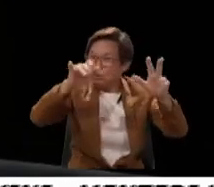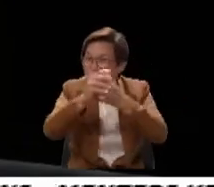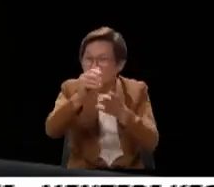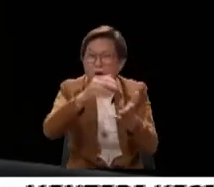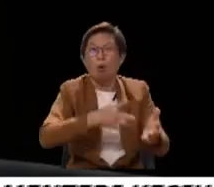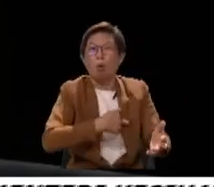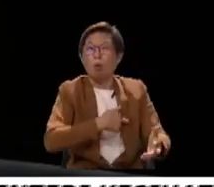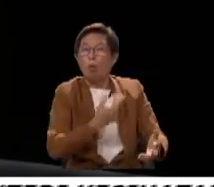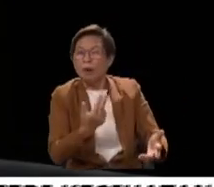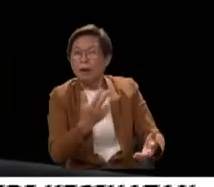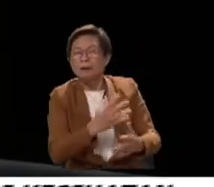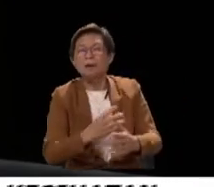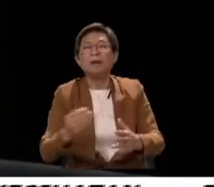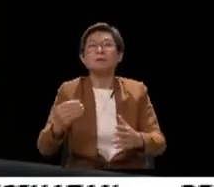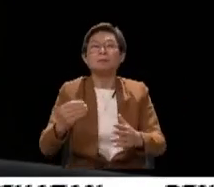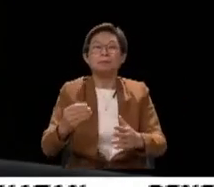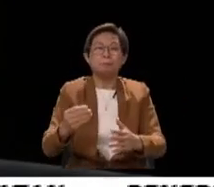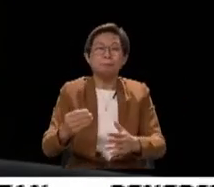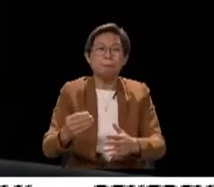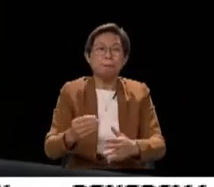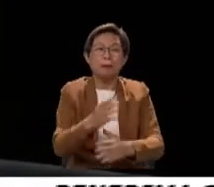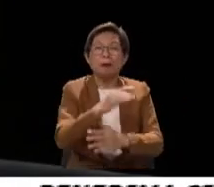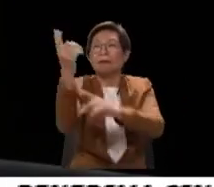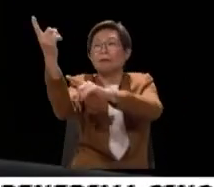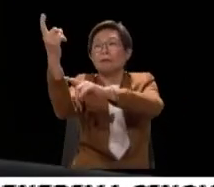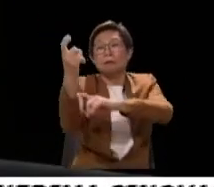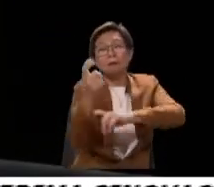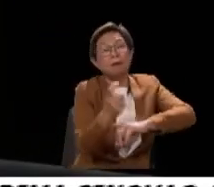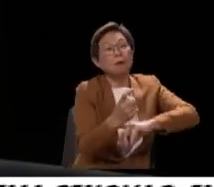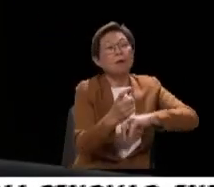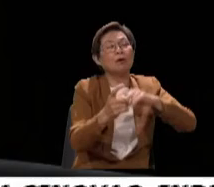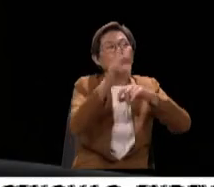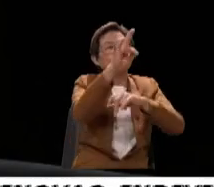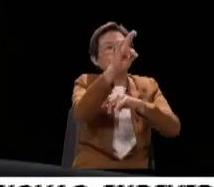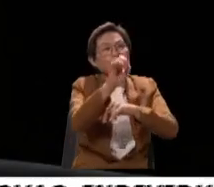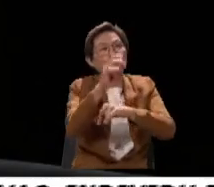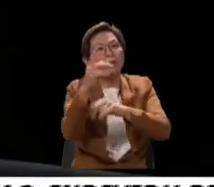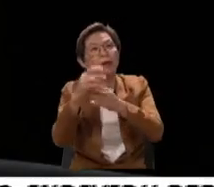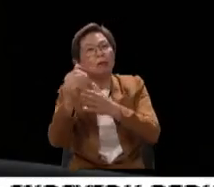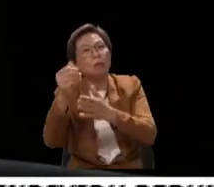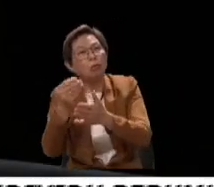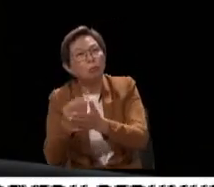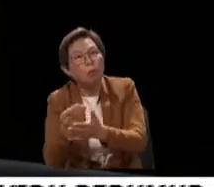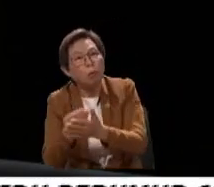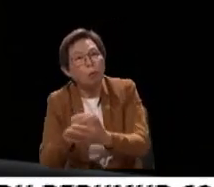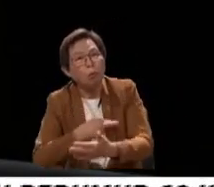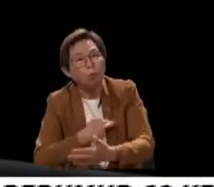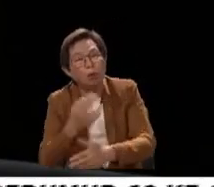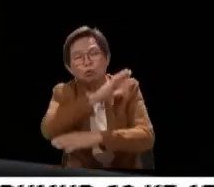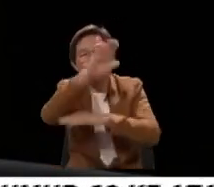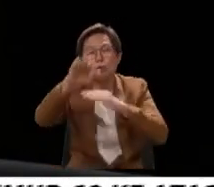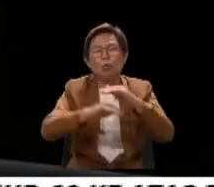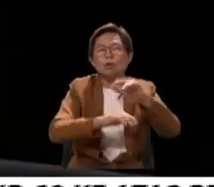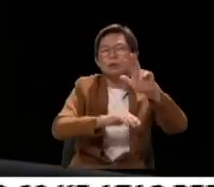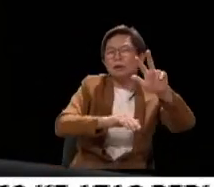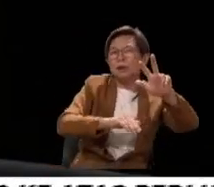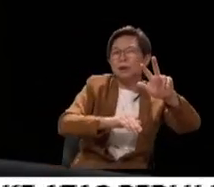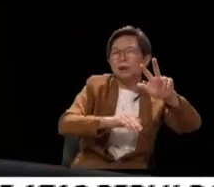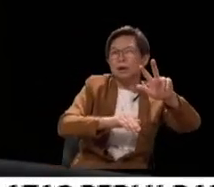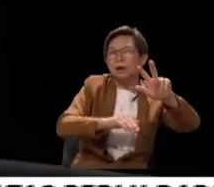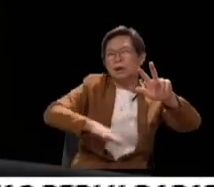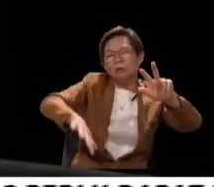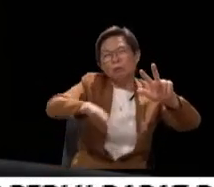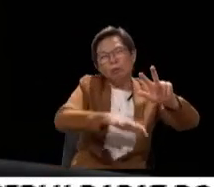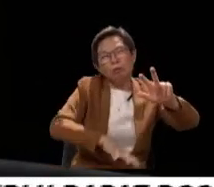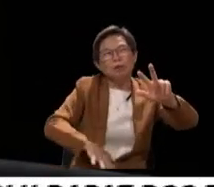juta dan di peringkat apa tu getah dalam 70,000 jadi dalam tu semua dalam 300 mungkin